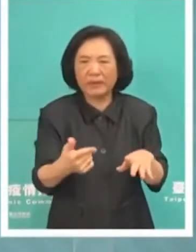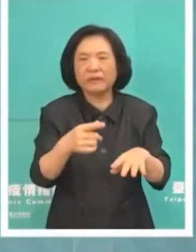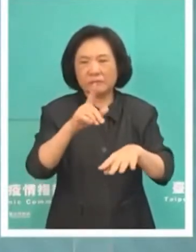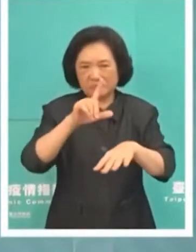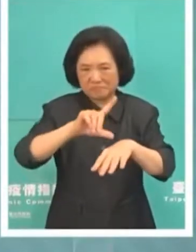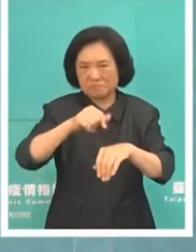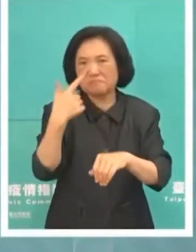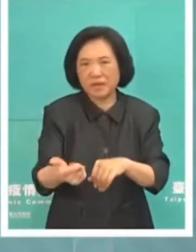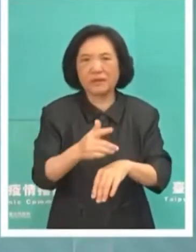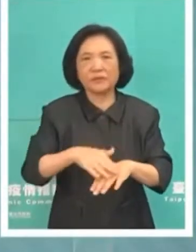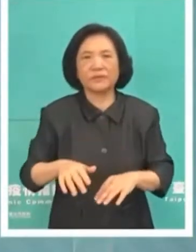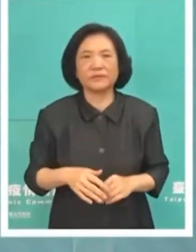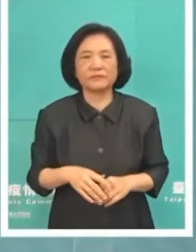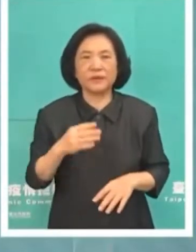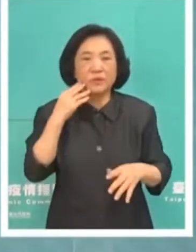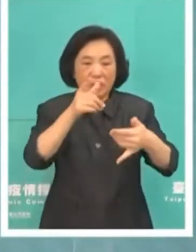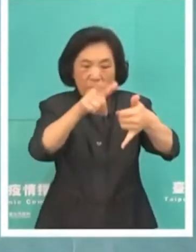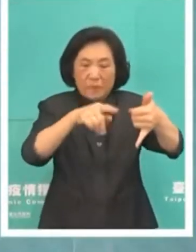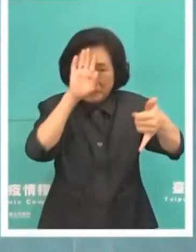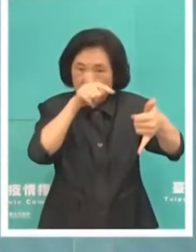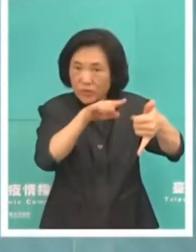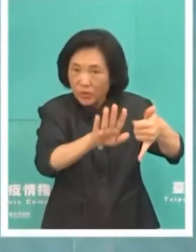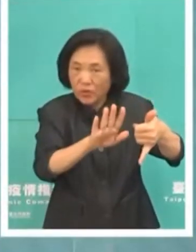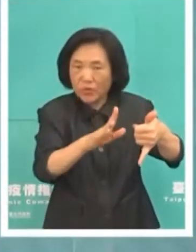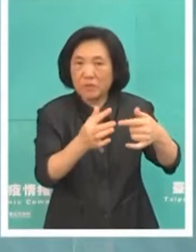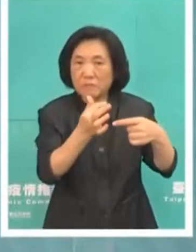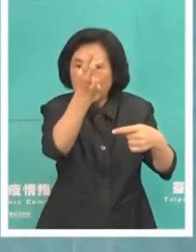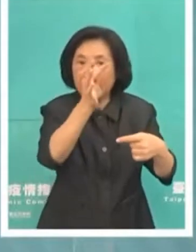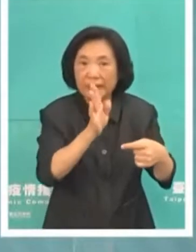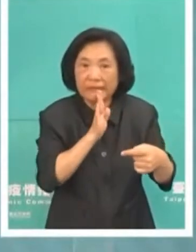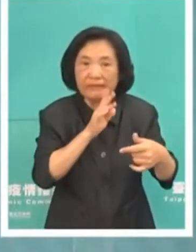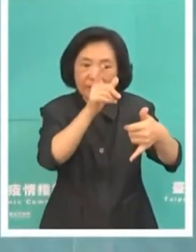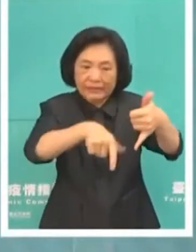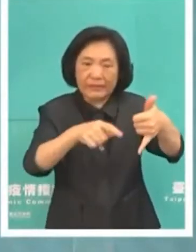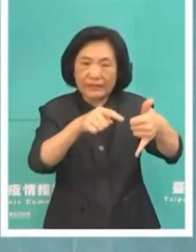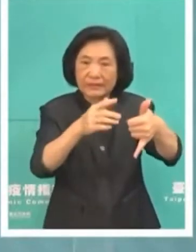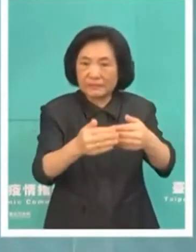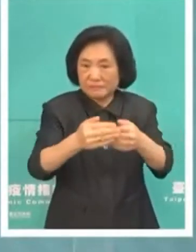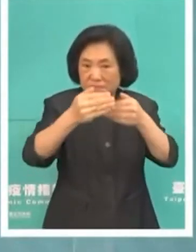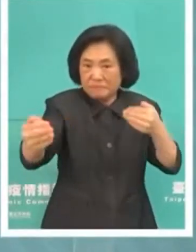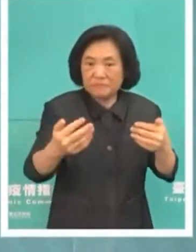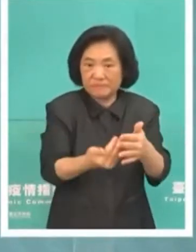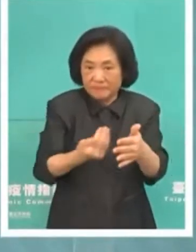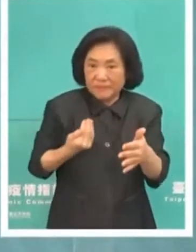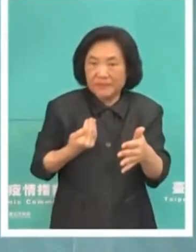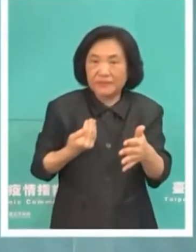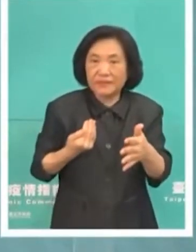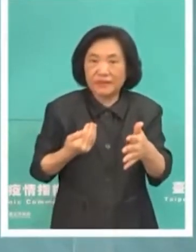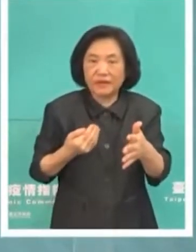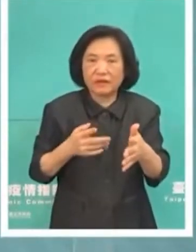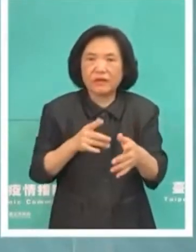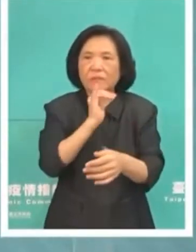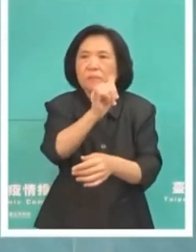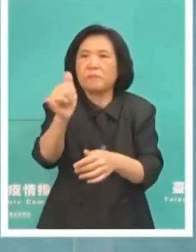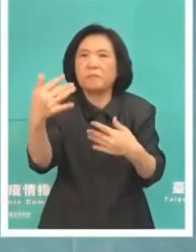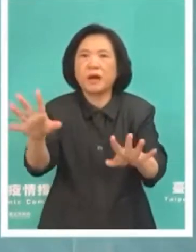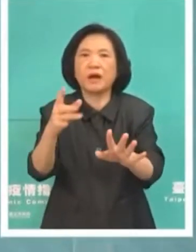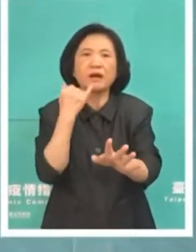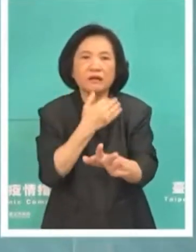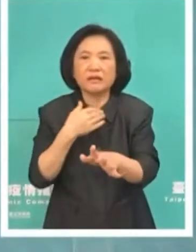的。每一个确诊者如果在他被隔离之前，你知道他已经传染一个